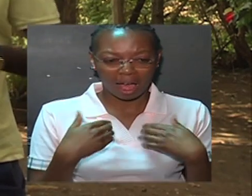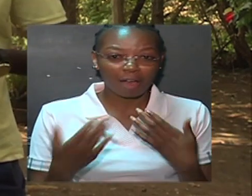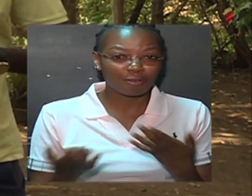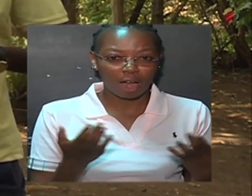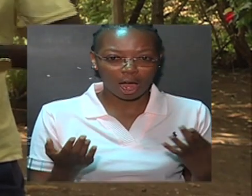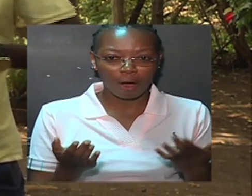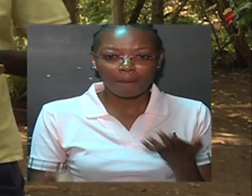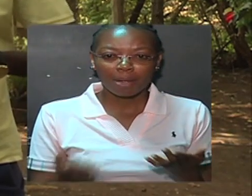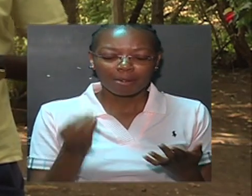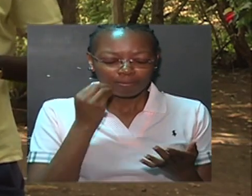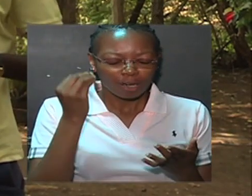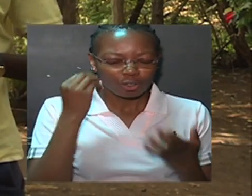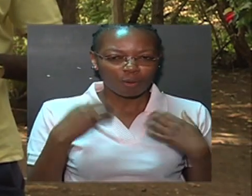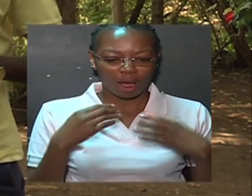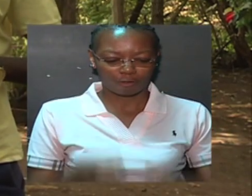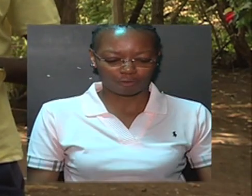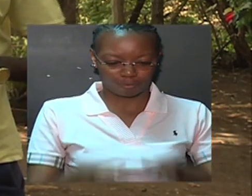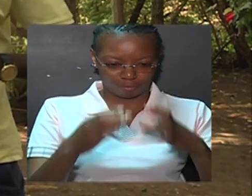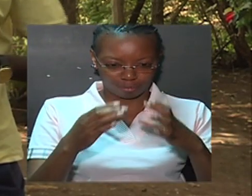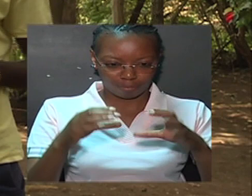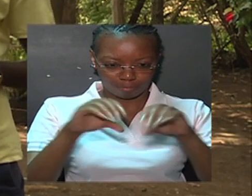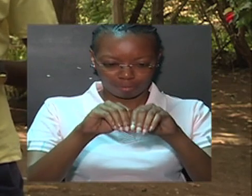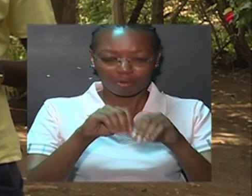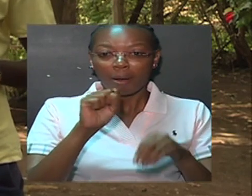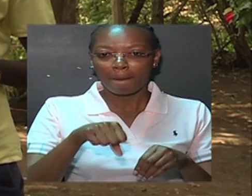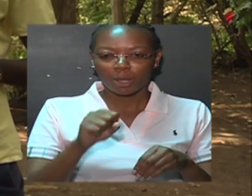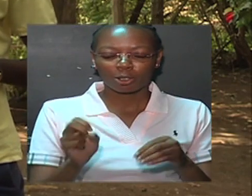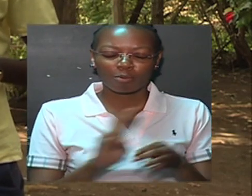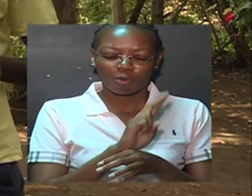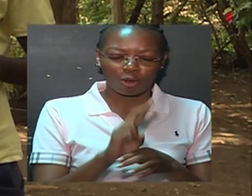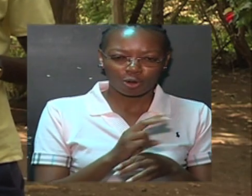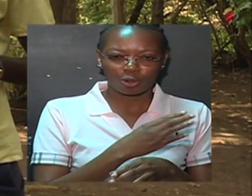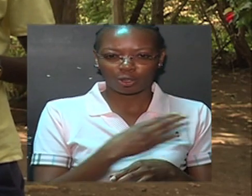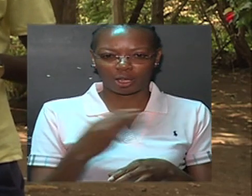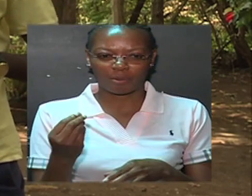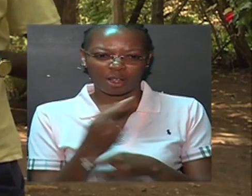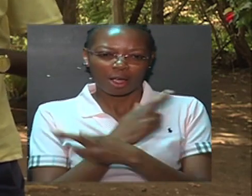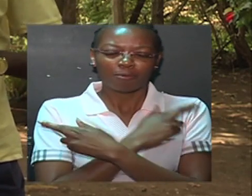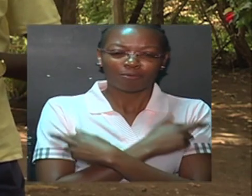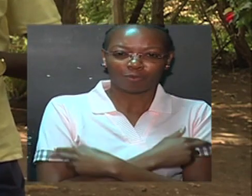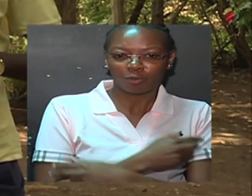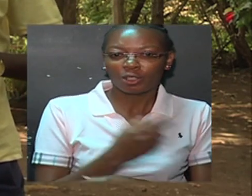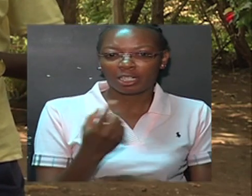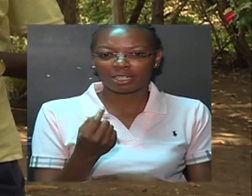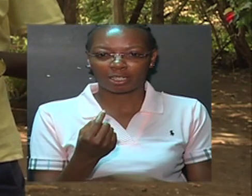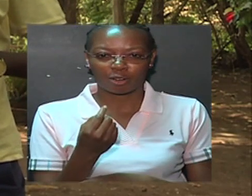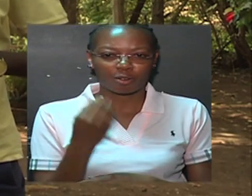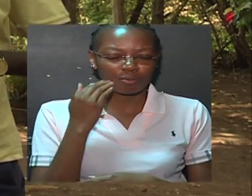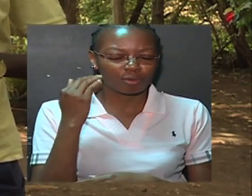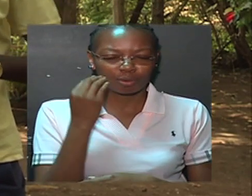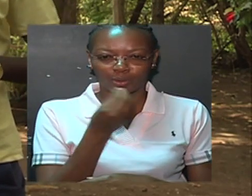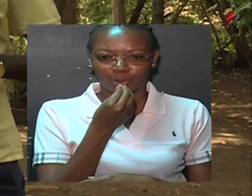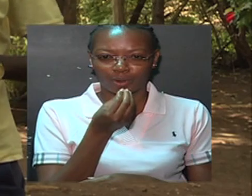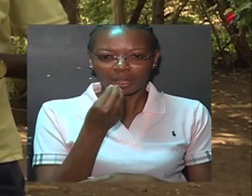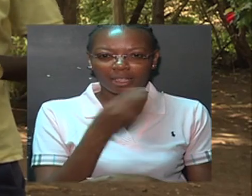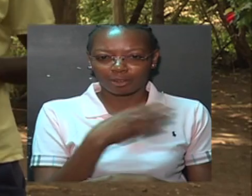unayo blender unaweza kuitumia pia. Basi mimi wacha nitafute mkate. kisha nipakie siagi au kipenda jamu ya pai